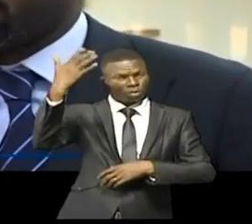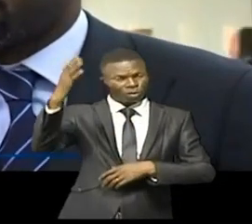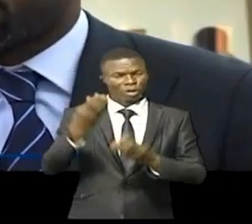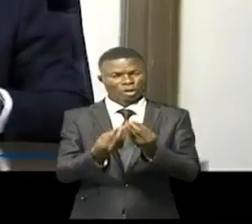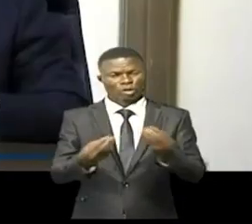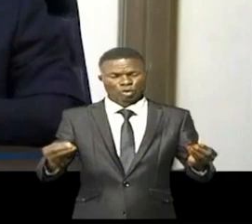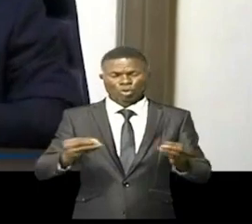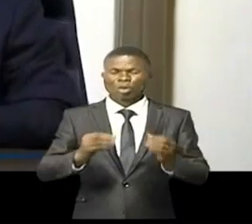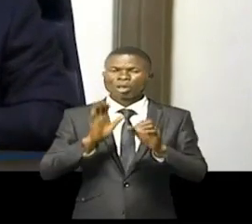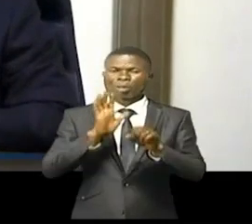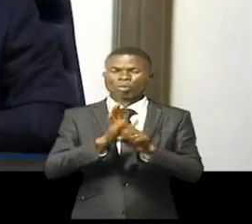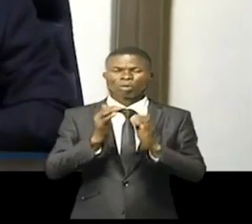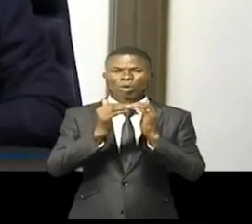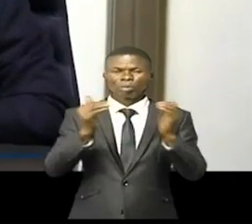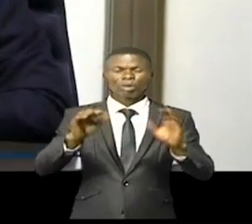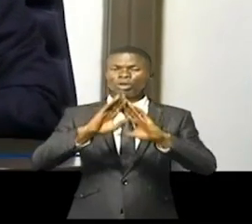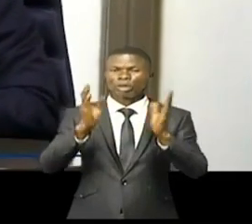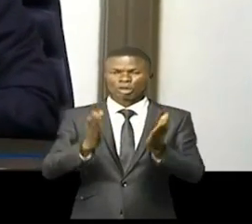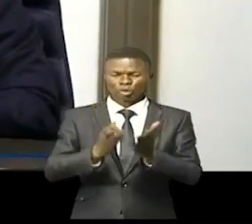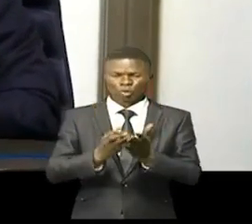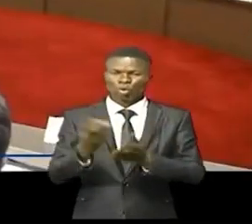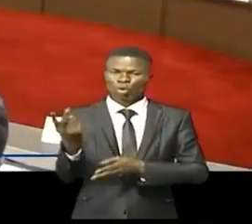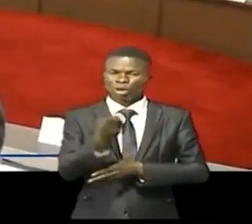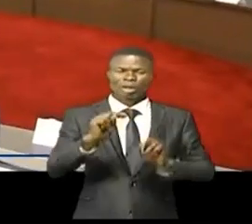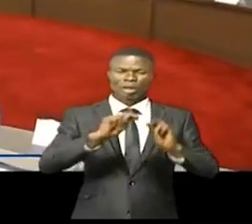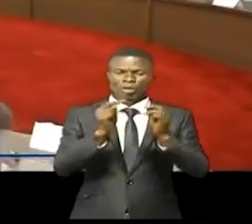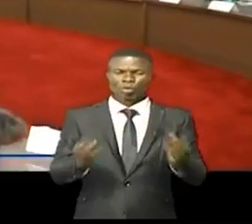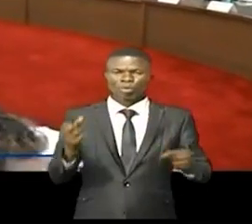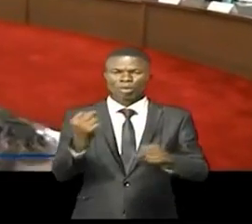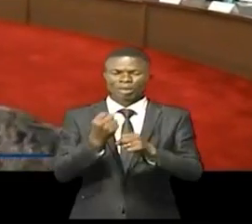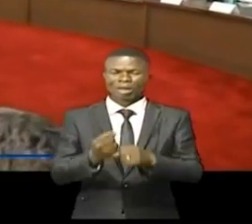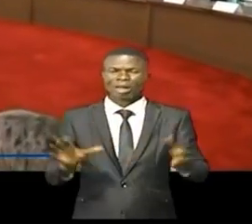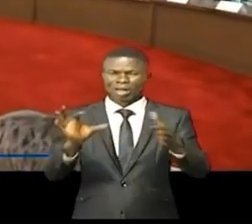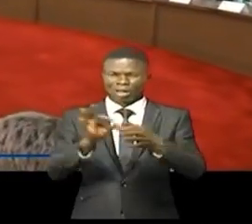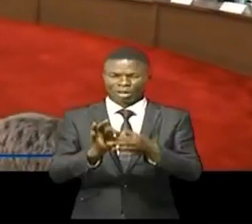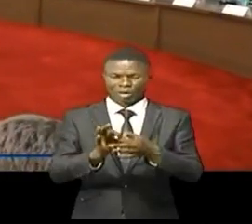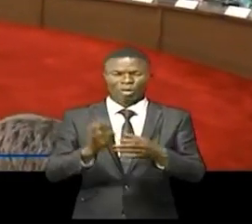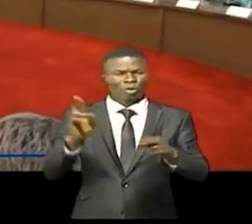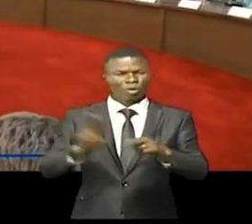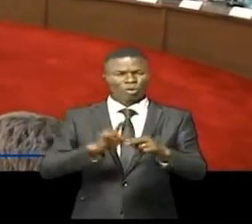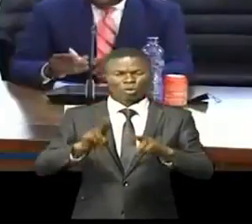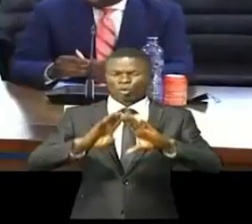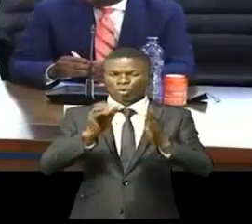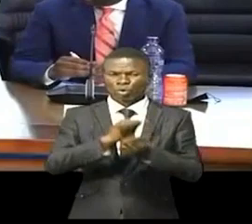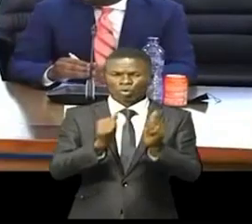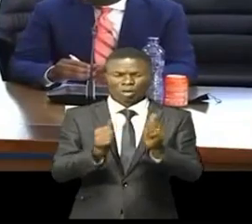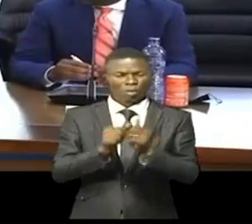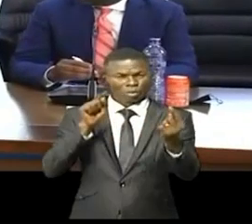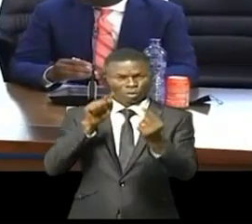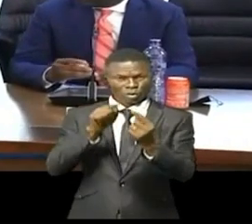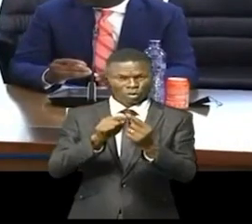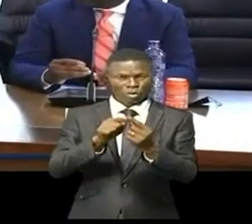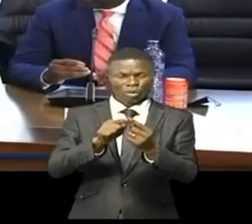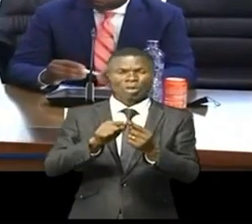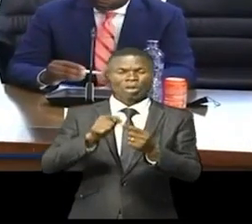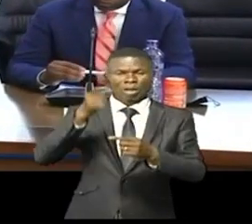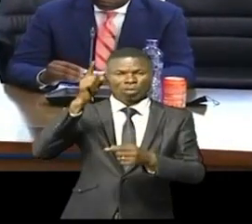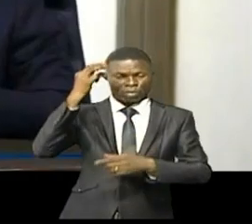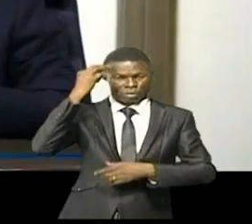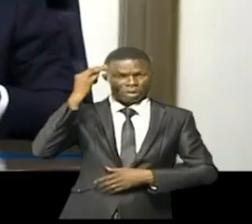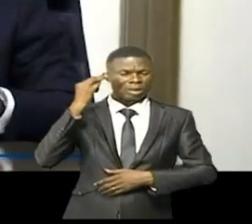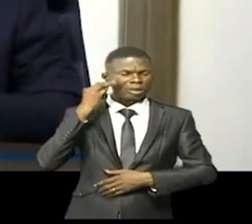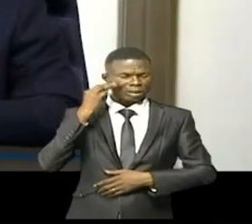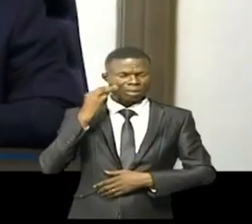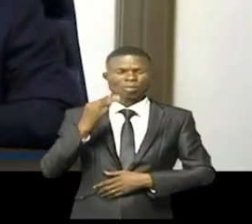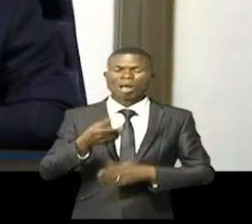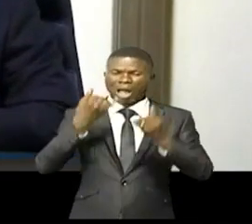de ce rapport. Toutes les parties prenantes vont travailler en synergie pour mettre en application les directives données par les chefs du gouvernement,